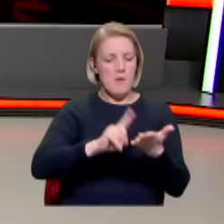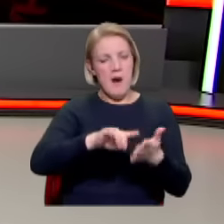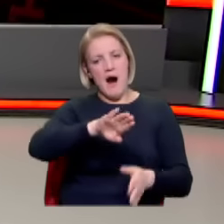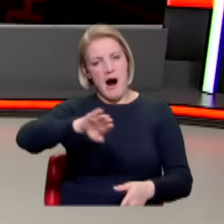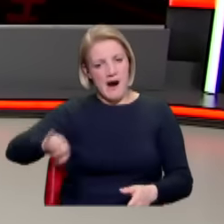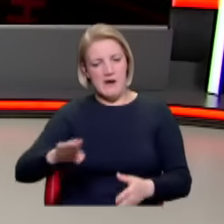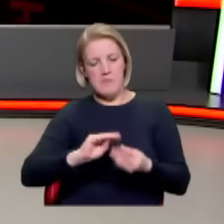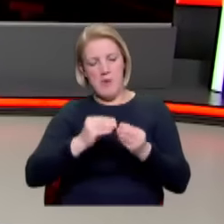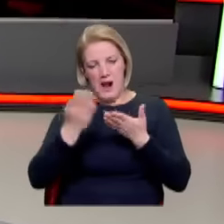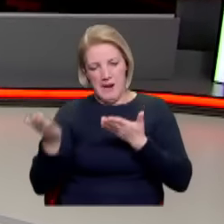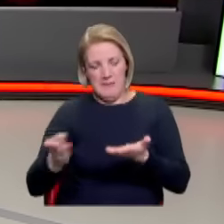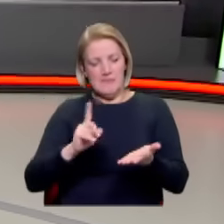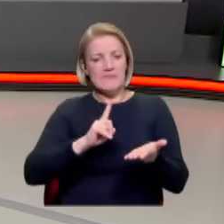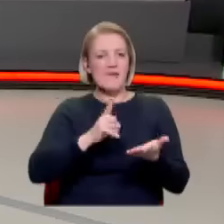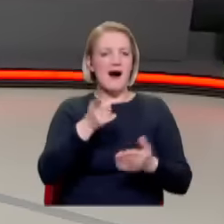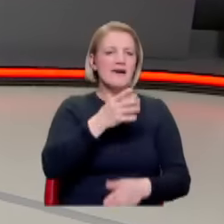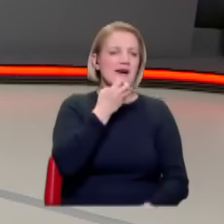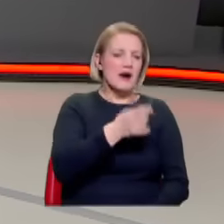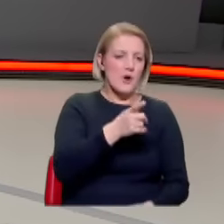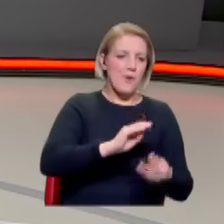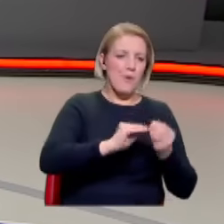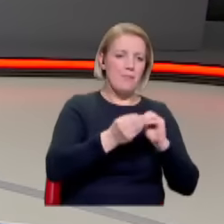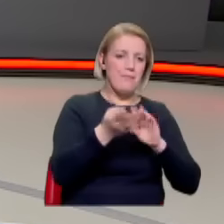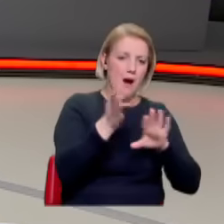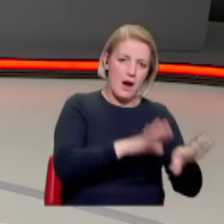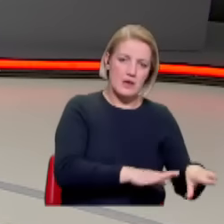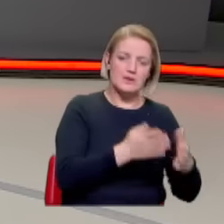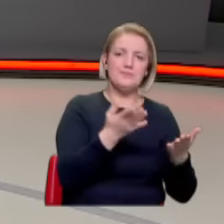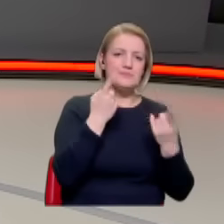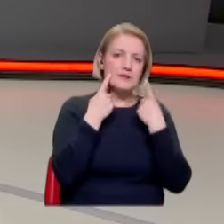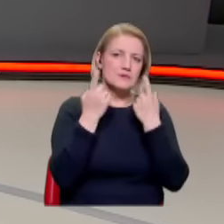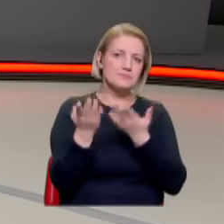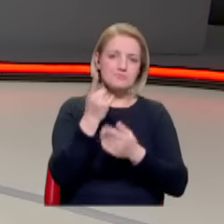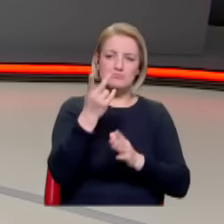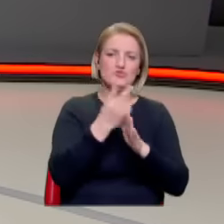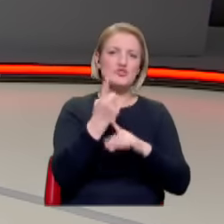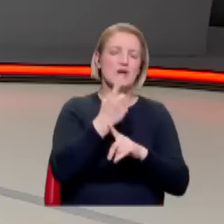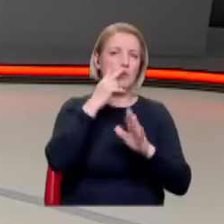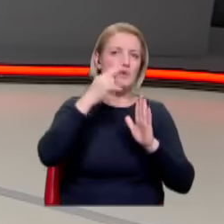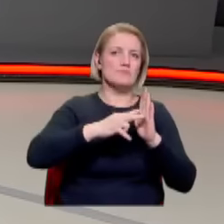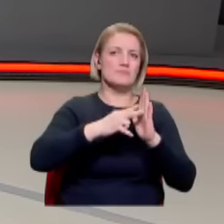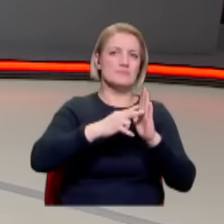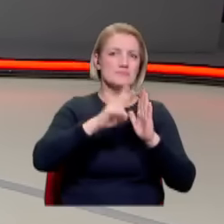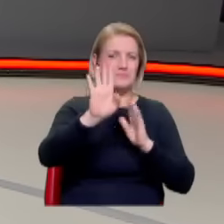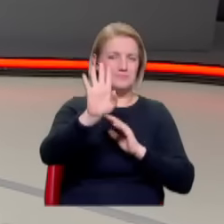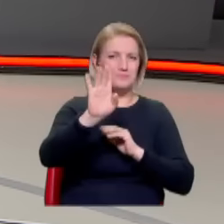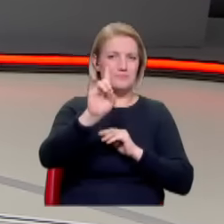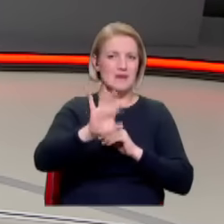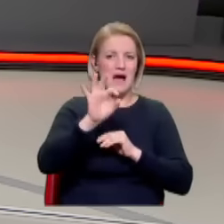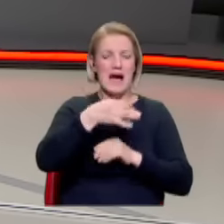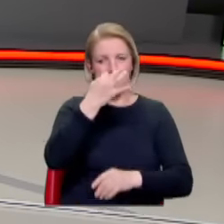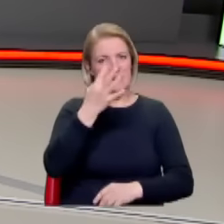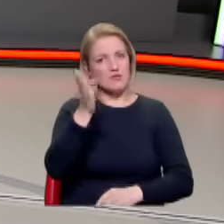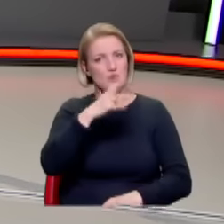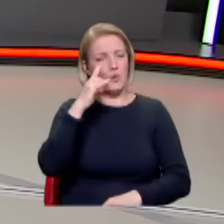ayrı dertli. Efendim kadrolusu ayrı dertli. Niye? Şimdi bakın bir şey okuyacağım. Şimdi okumayın. Hemen şeyden sonra, haberden